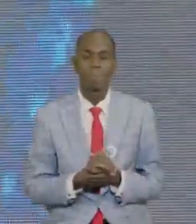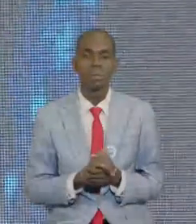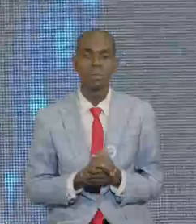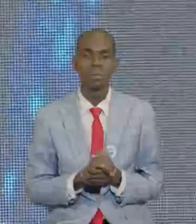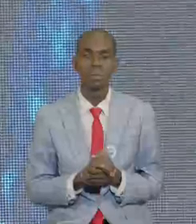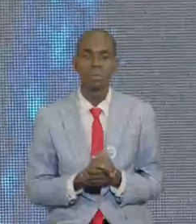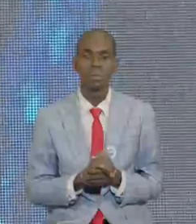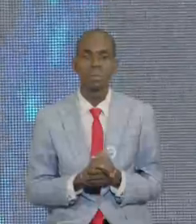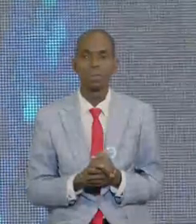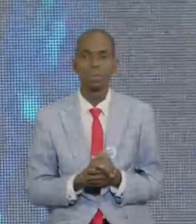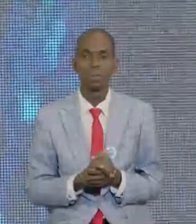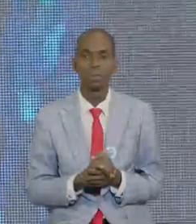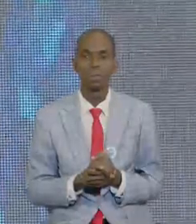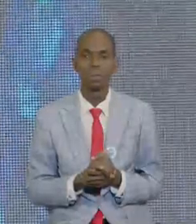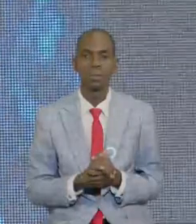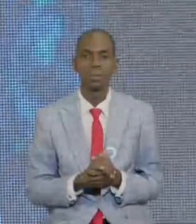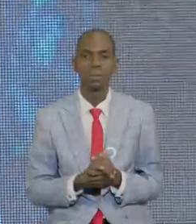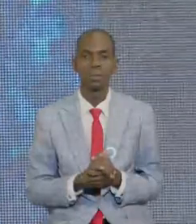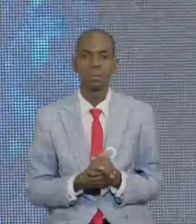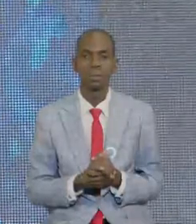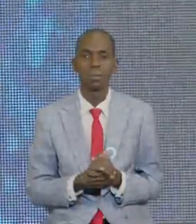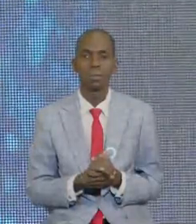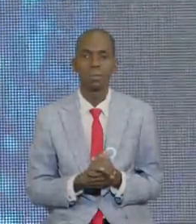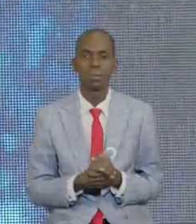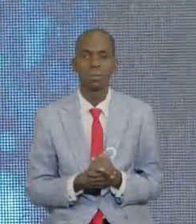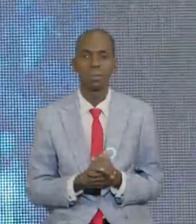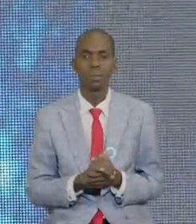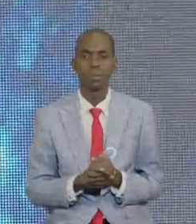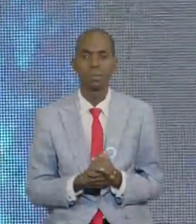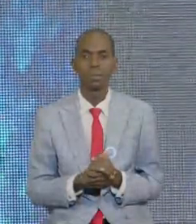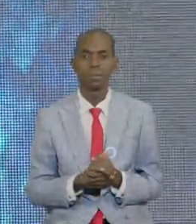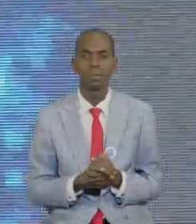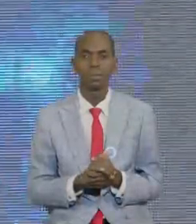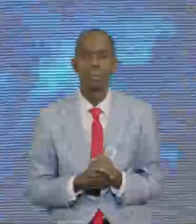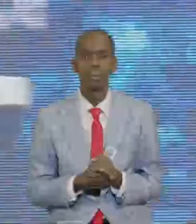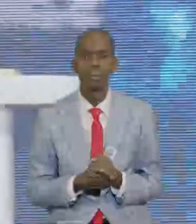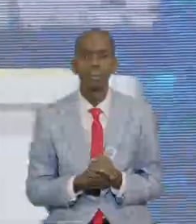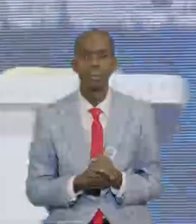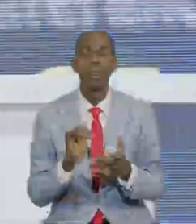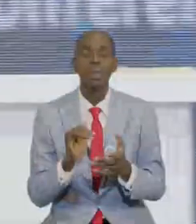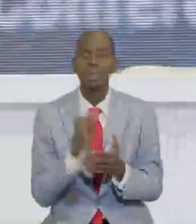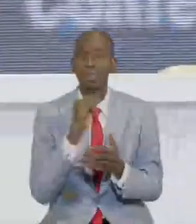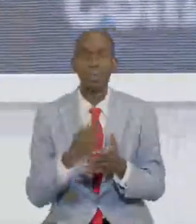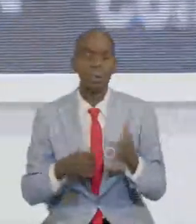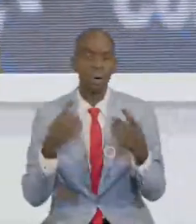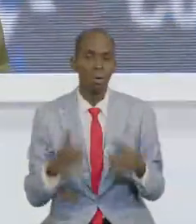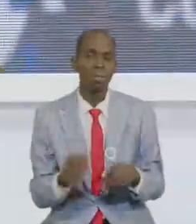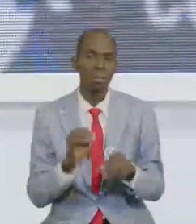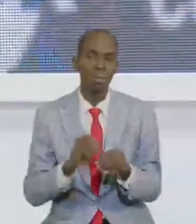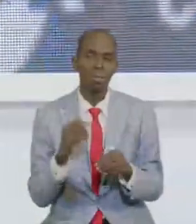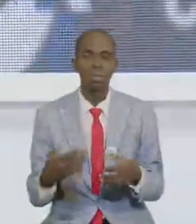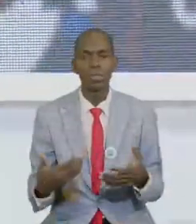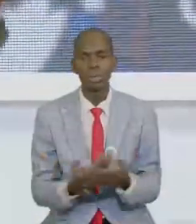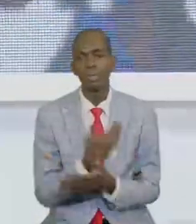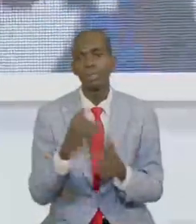à sa nation, son péché, ses iniquités. That's what happened in the New Testament. Et c'est ce qui est arrivé dans le